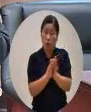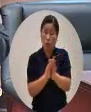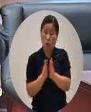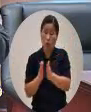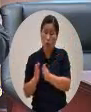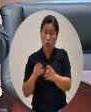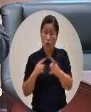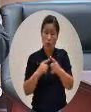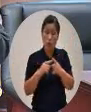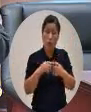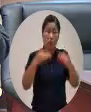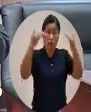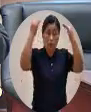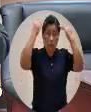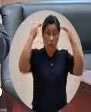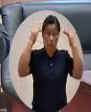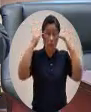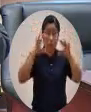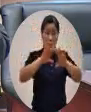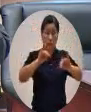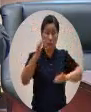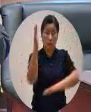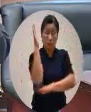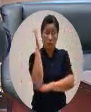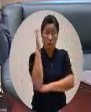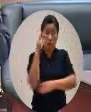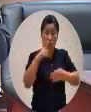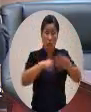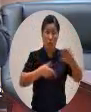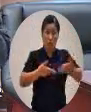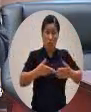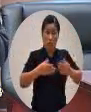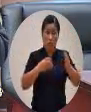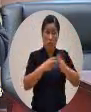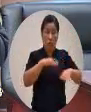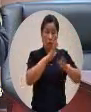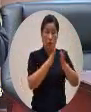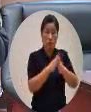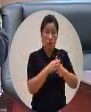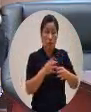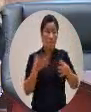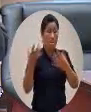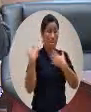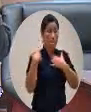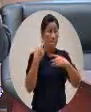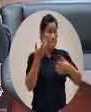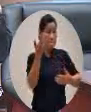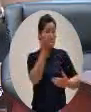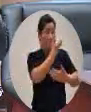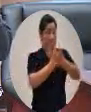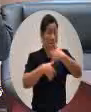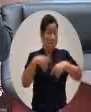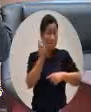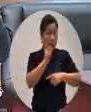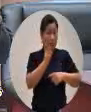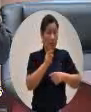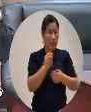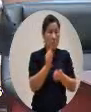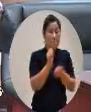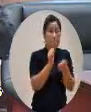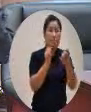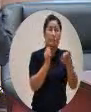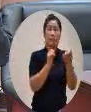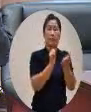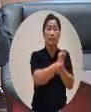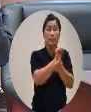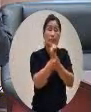局的男子地震事務所然後跟著我們都在扮演柯南的角色我們把過去的地級的登記的歷